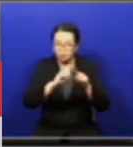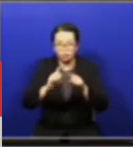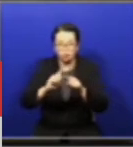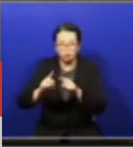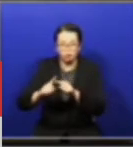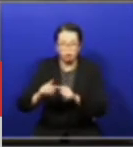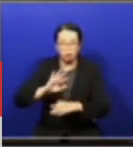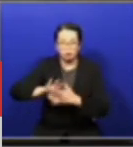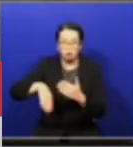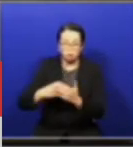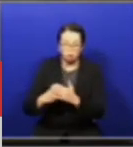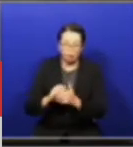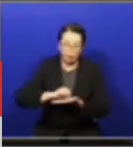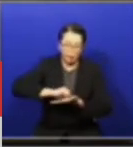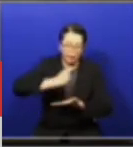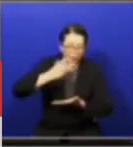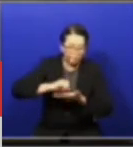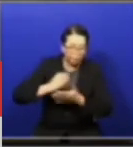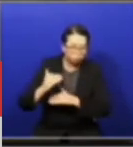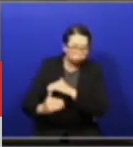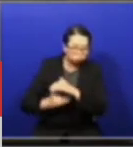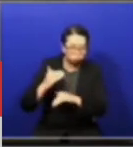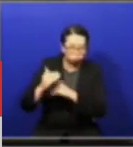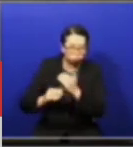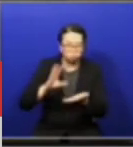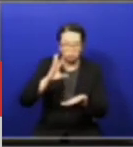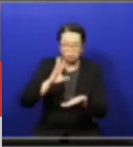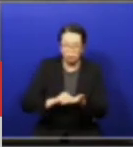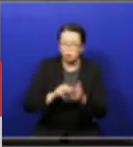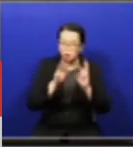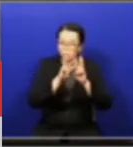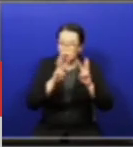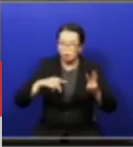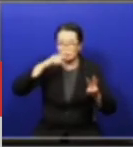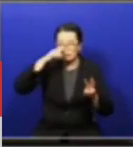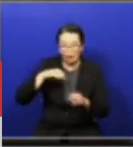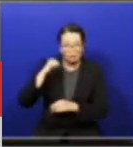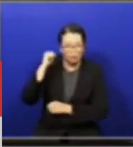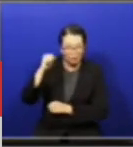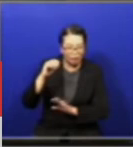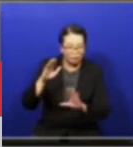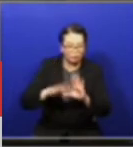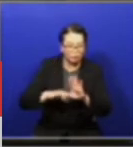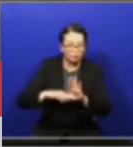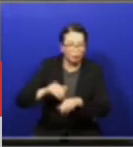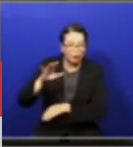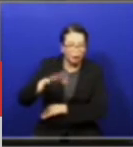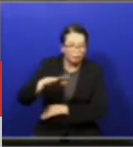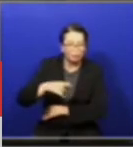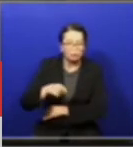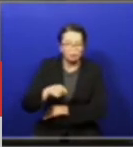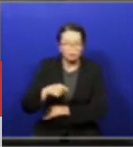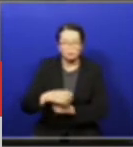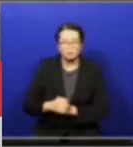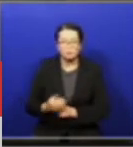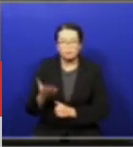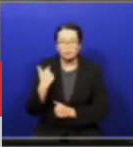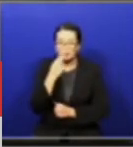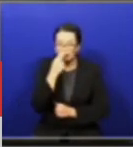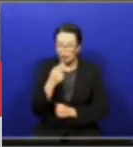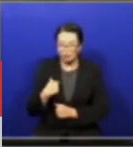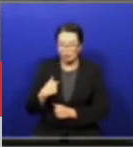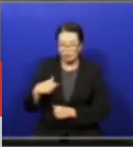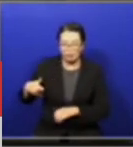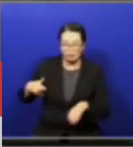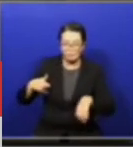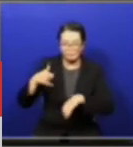กคนต่างพัฒนาแอปพลิเคชันครับแม้กระทั่งไทยชนะนี่ผมยังเคืองไอ้พวกที่เดินห้างแล้วสแกนอยู่นะท่